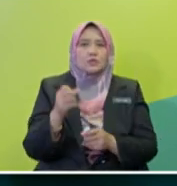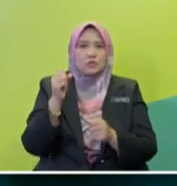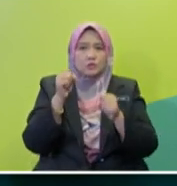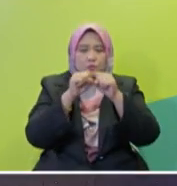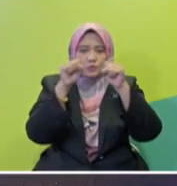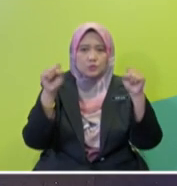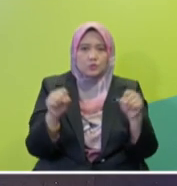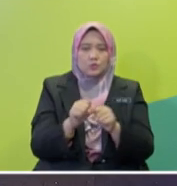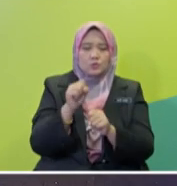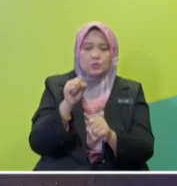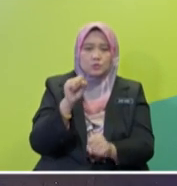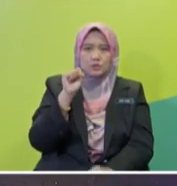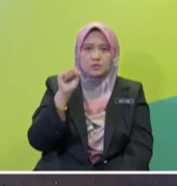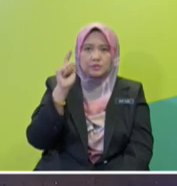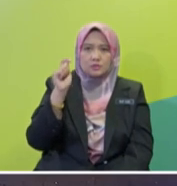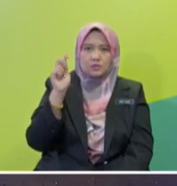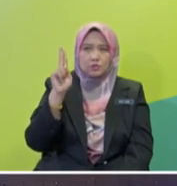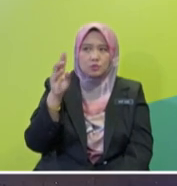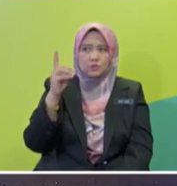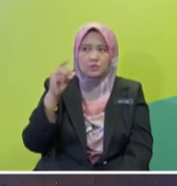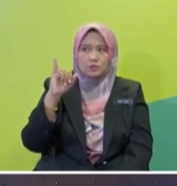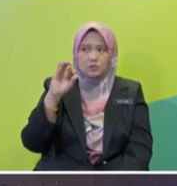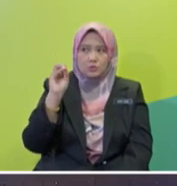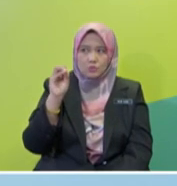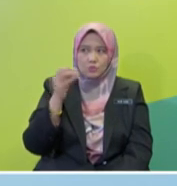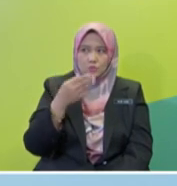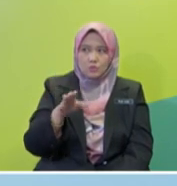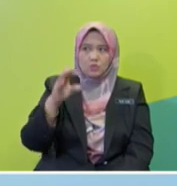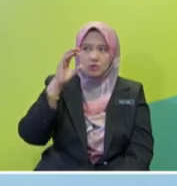betul oke salah satunya adalah